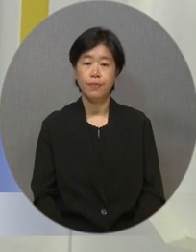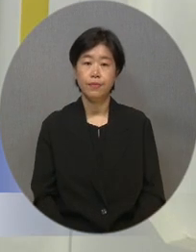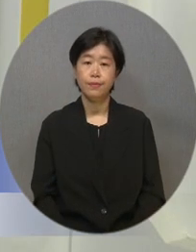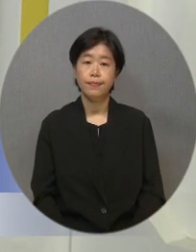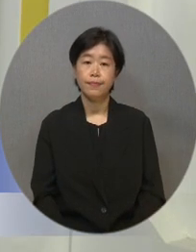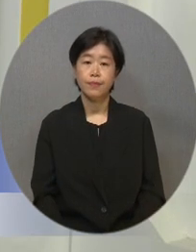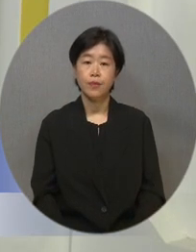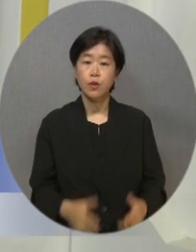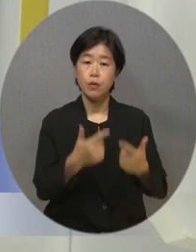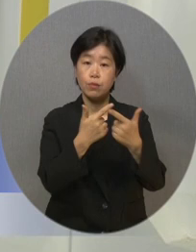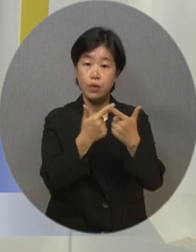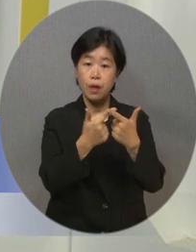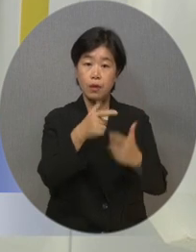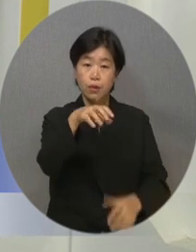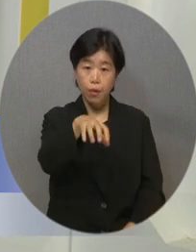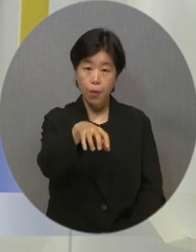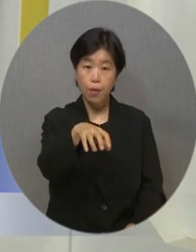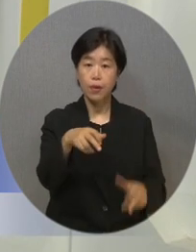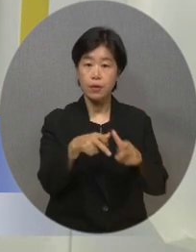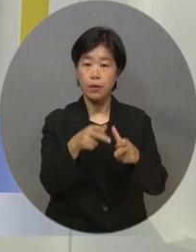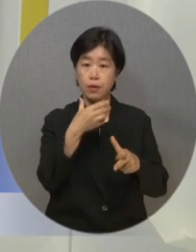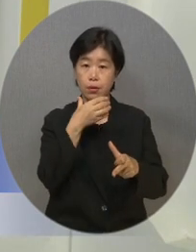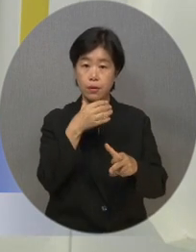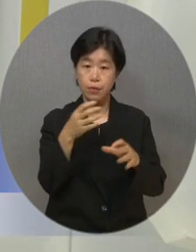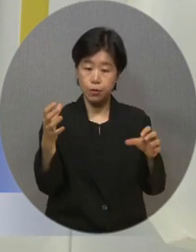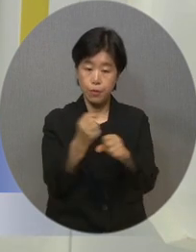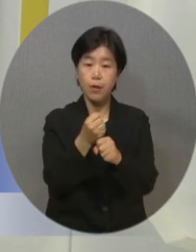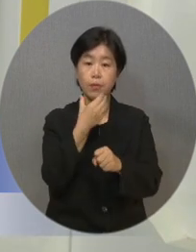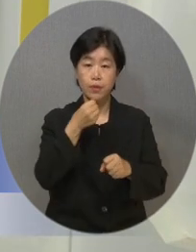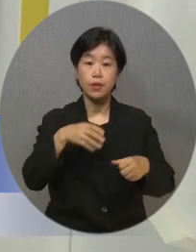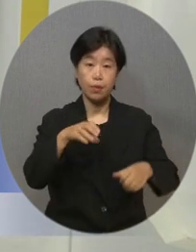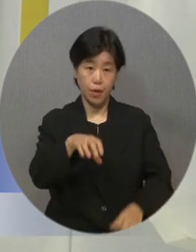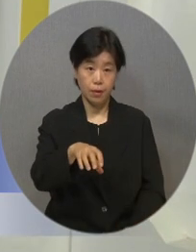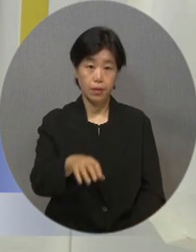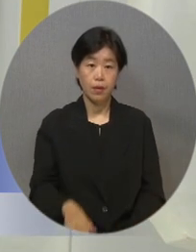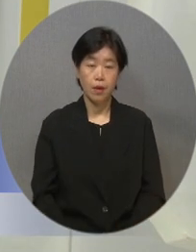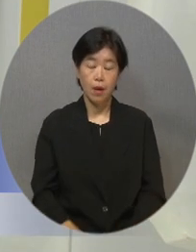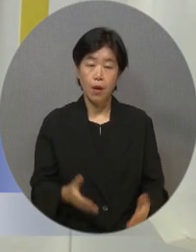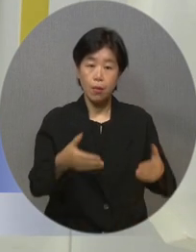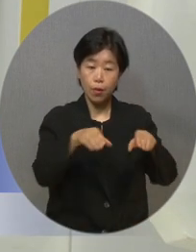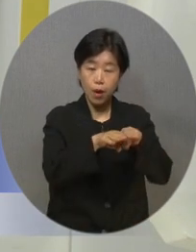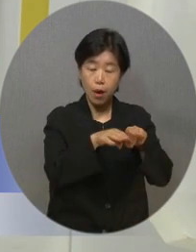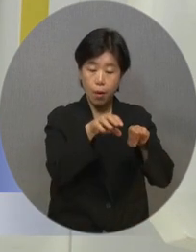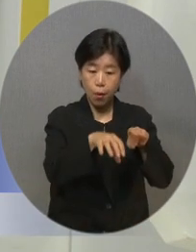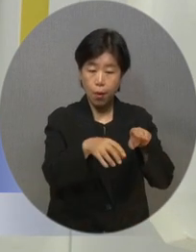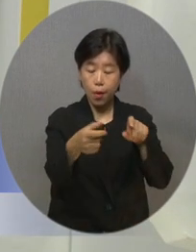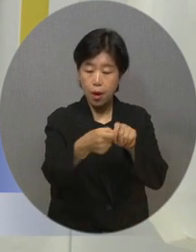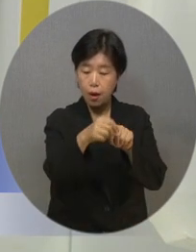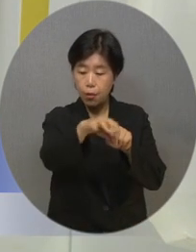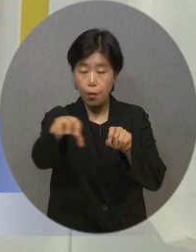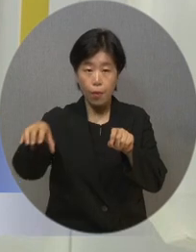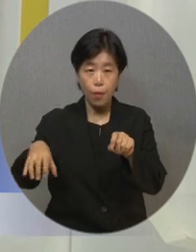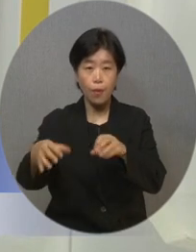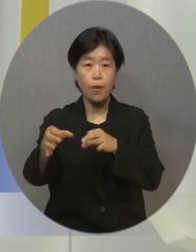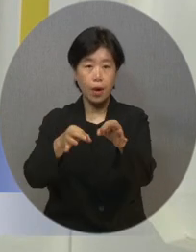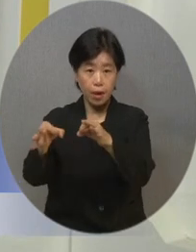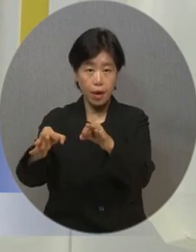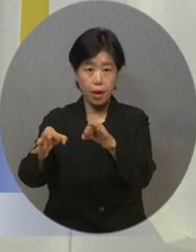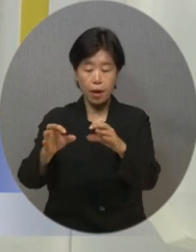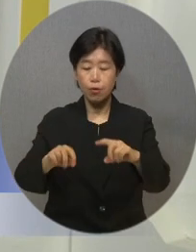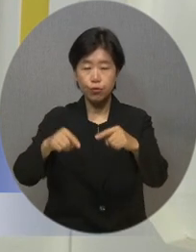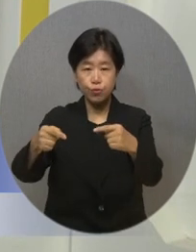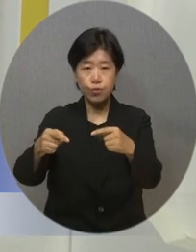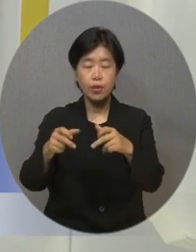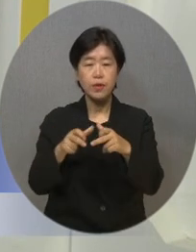다음 웹페어뉴스로는 부산광역시 장애인종합복지관이 복지관 인근에 상점 등을 이용하는 장애인들의 이동편이